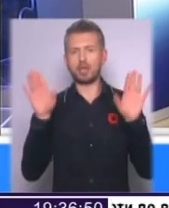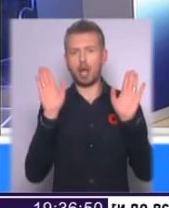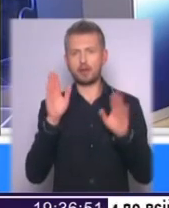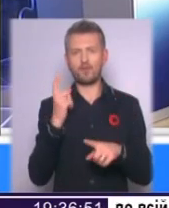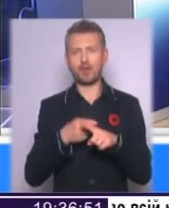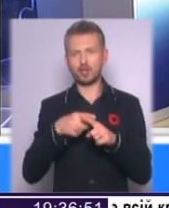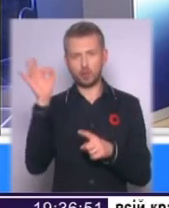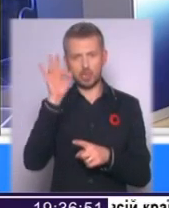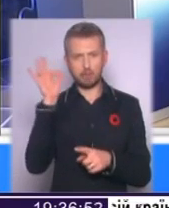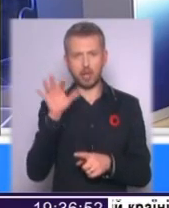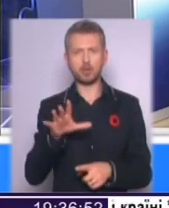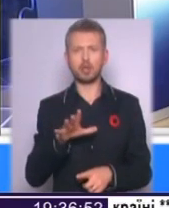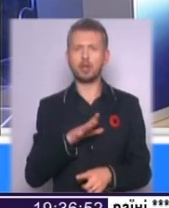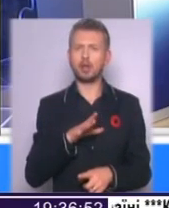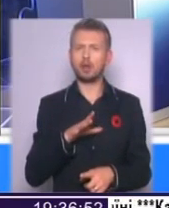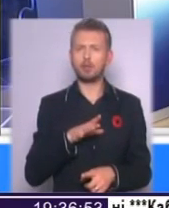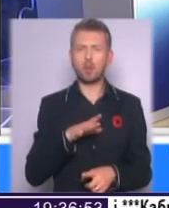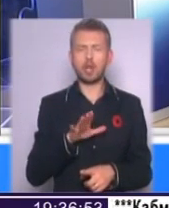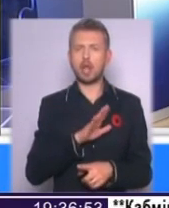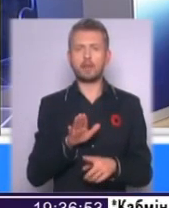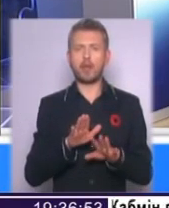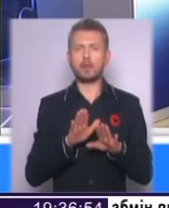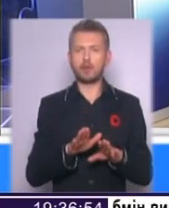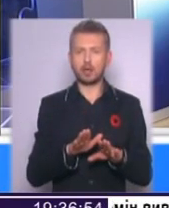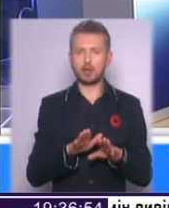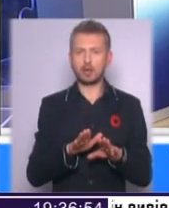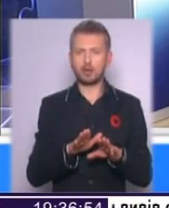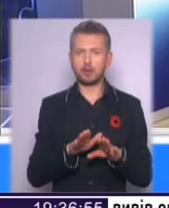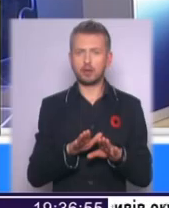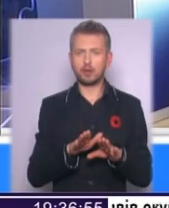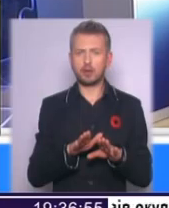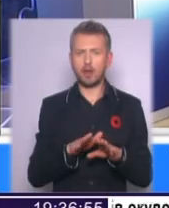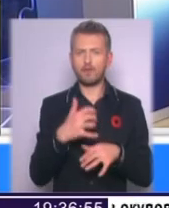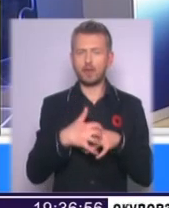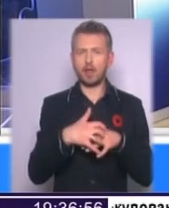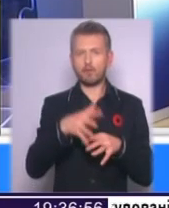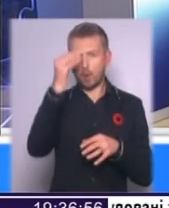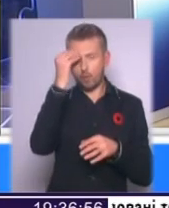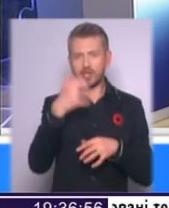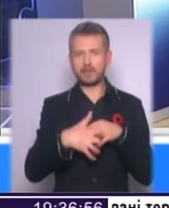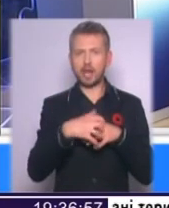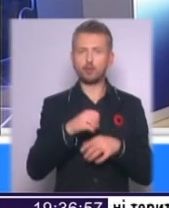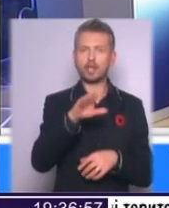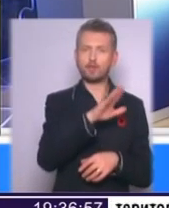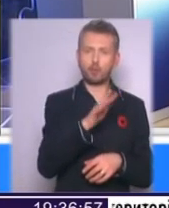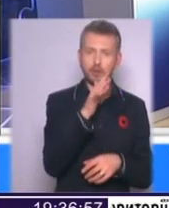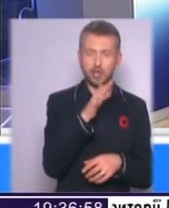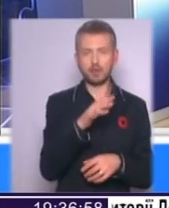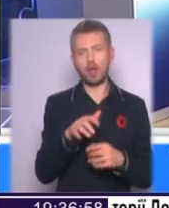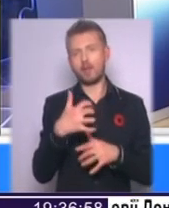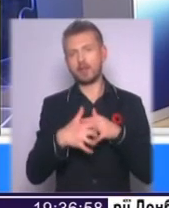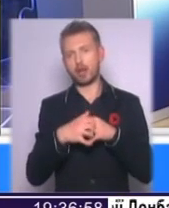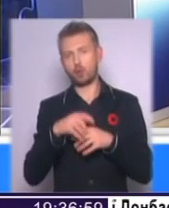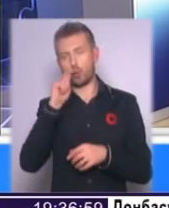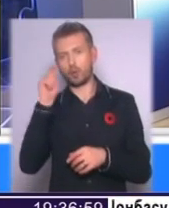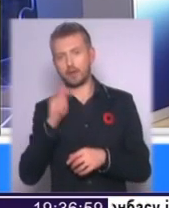була не тільки потрібно враховувати середньоєвропейський час, але й середньоукраїнський, тобто по Києву орієнтуватись. Якщо по